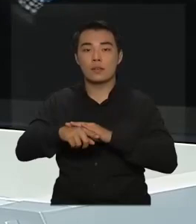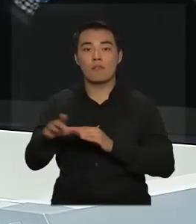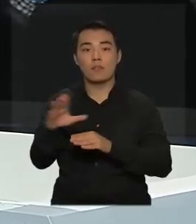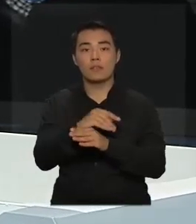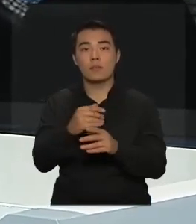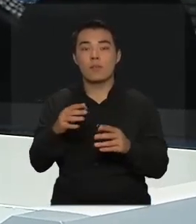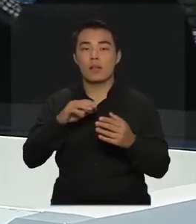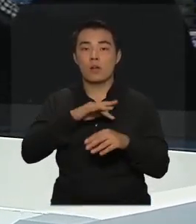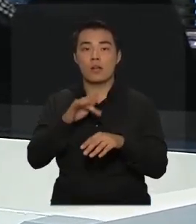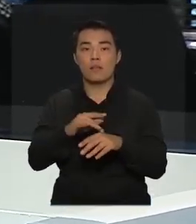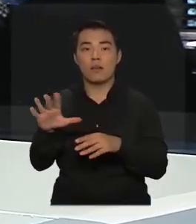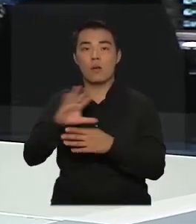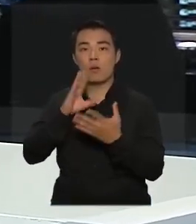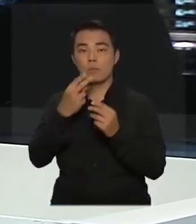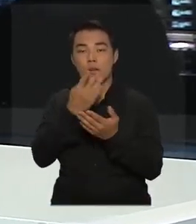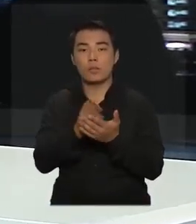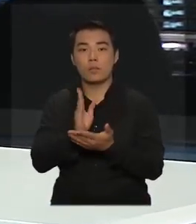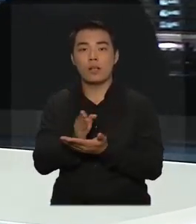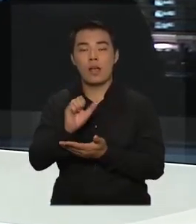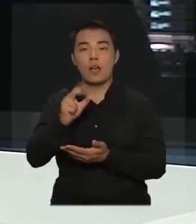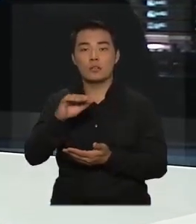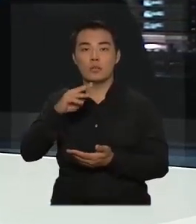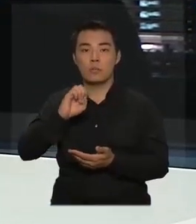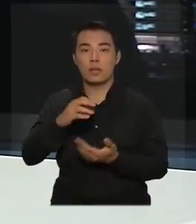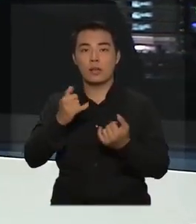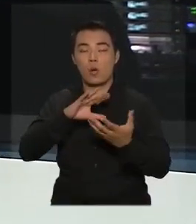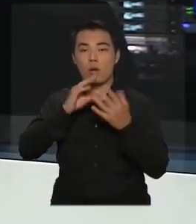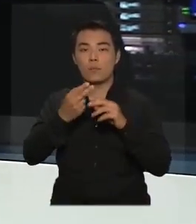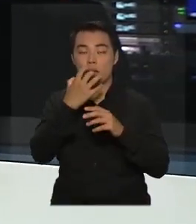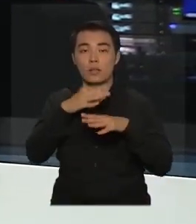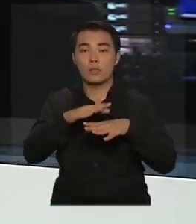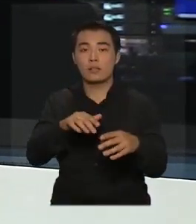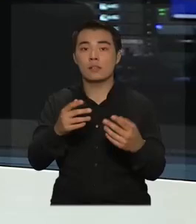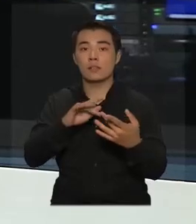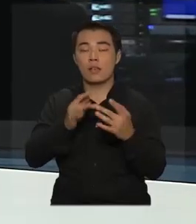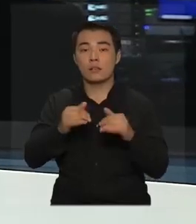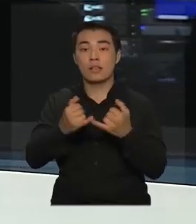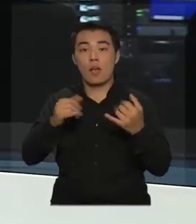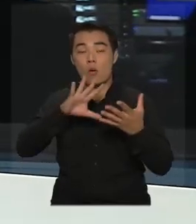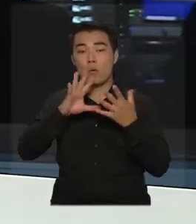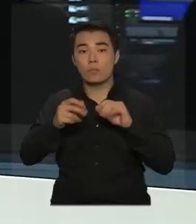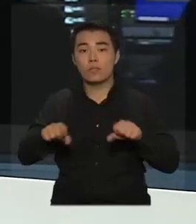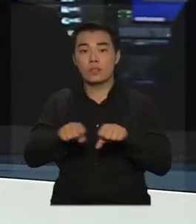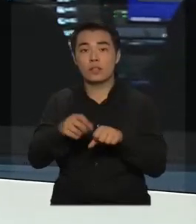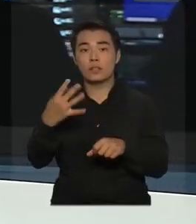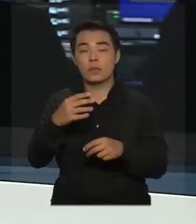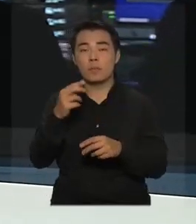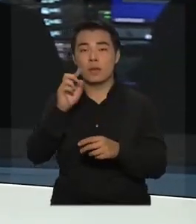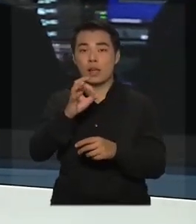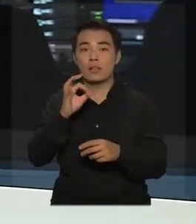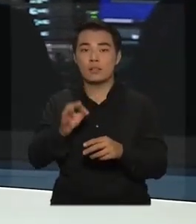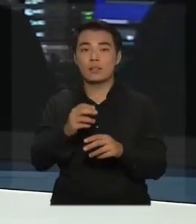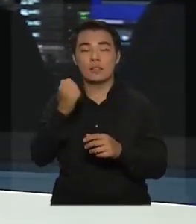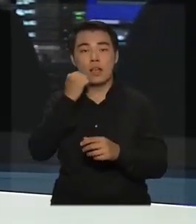барлық аймақтар жанталасып әлек. Мәселен, Ақтөбе облысында жылу желілерінің 40% тозған. Қалған 60%-ның